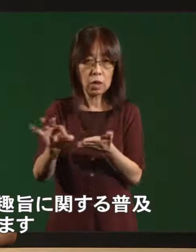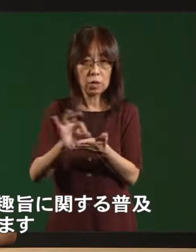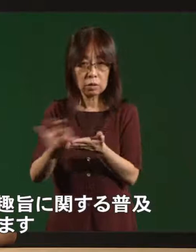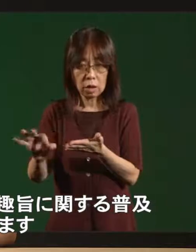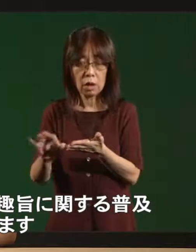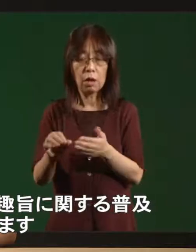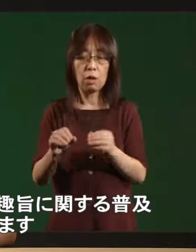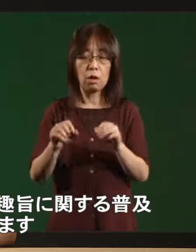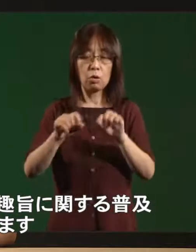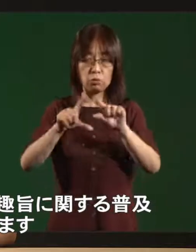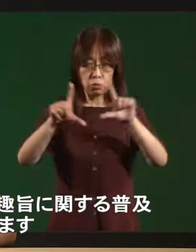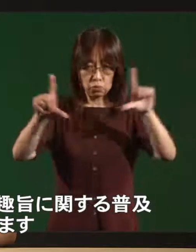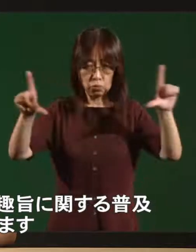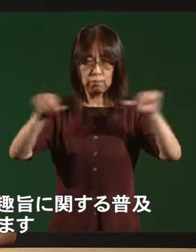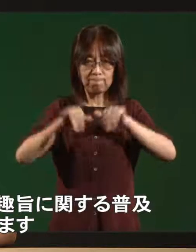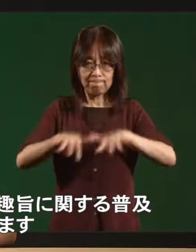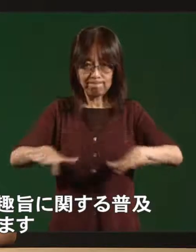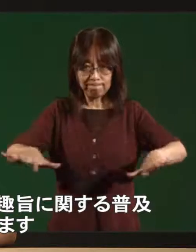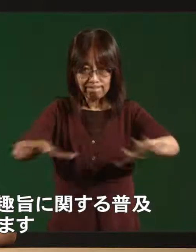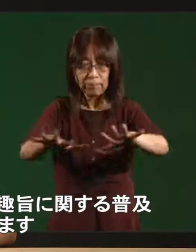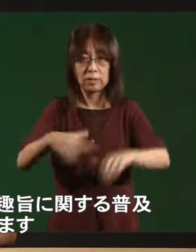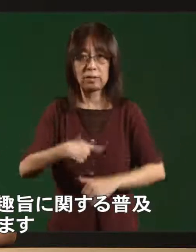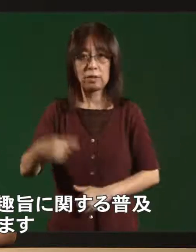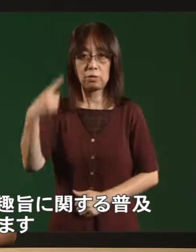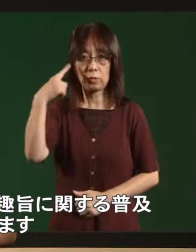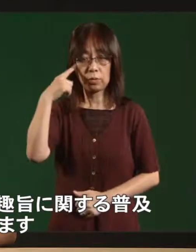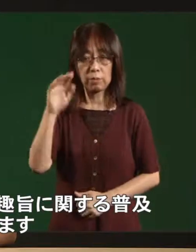啓発などを行ってまいります